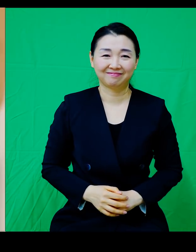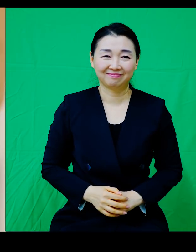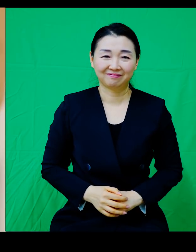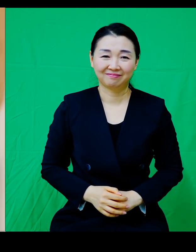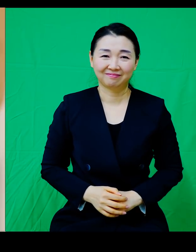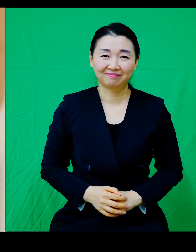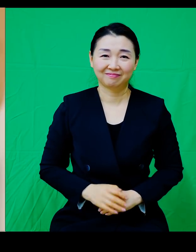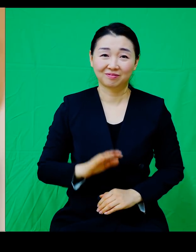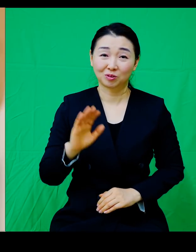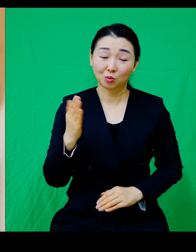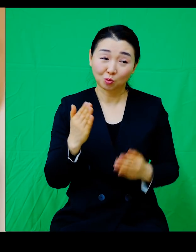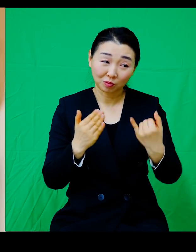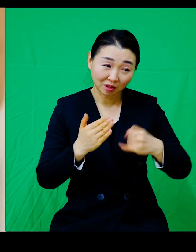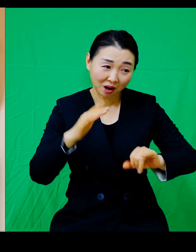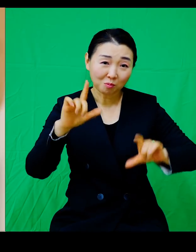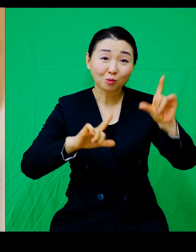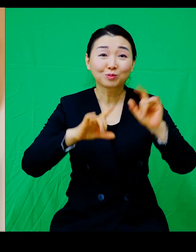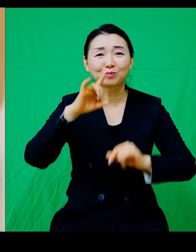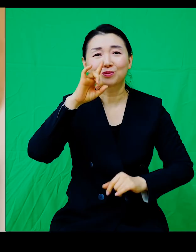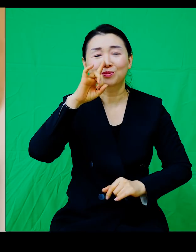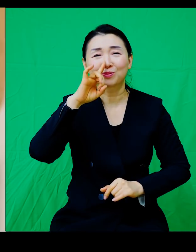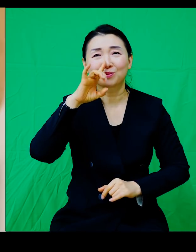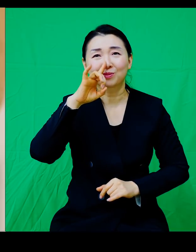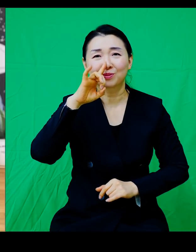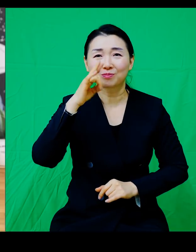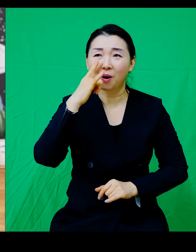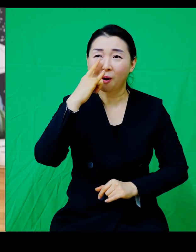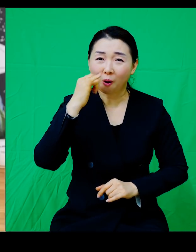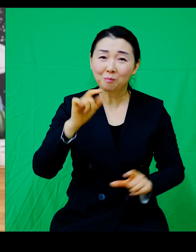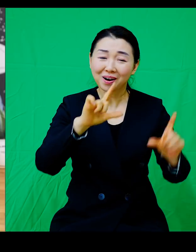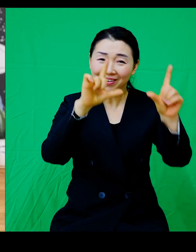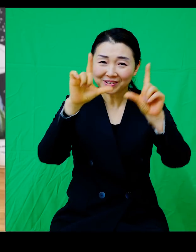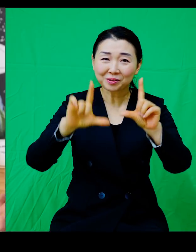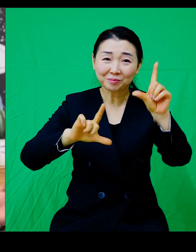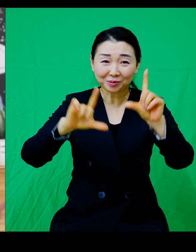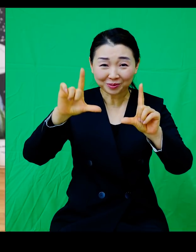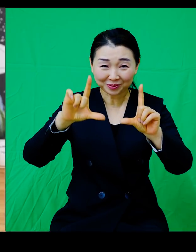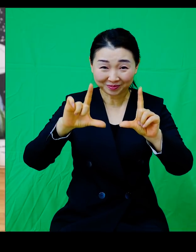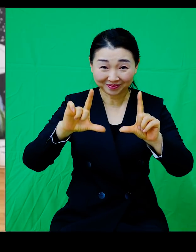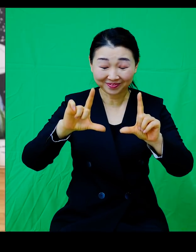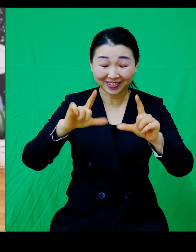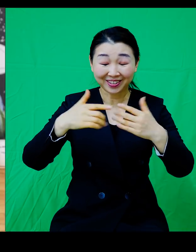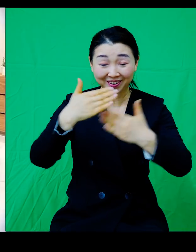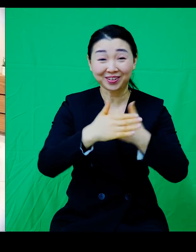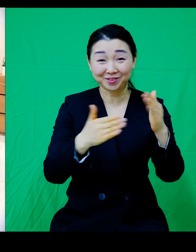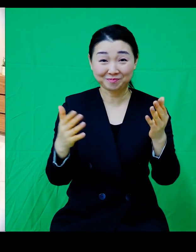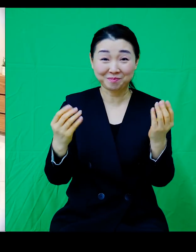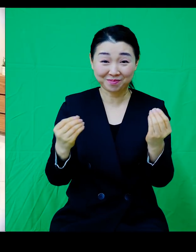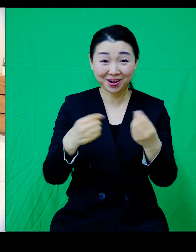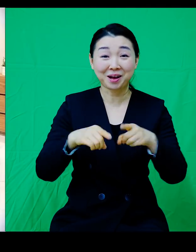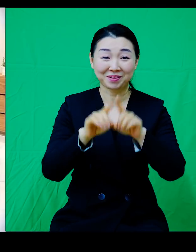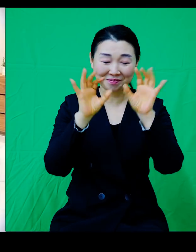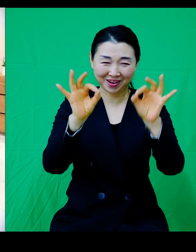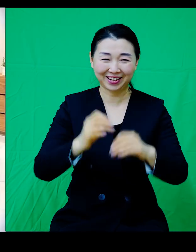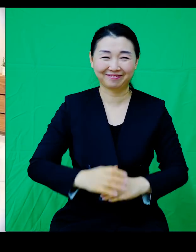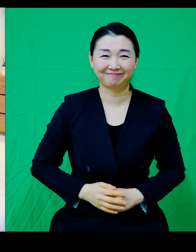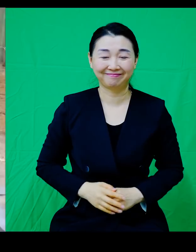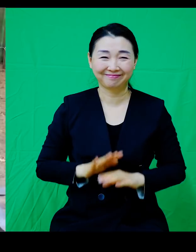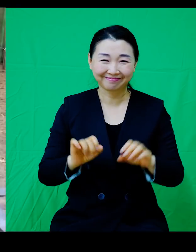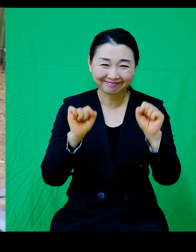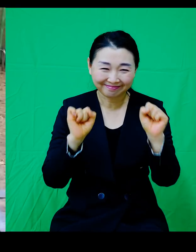8살이요. 8살. 요즘 그 온유의 모습이 좀 궁금해요. 네. 엄마랑 지내는 모습 저희가 영상이 준비됐다고 하니까요. 함께 보실까요?